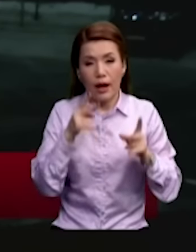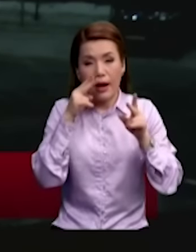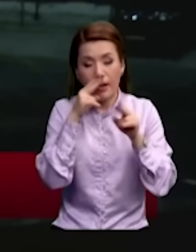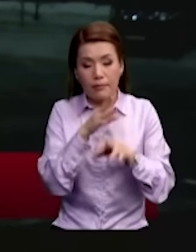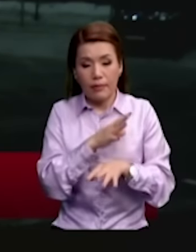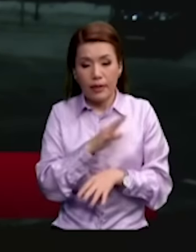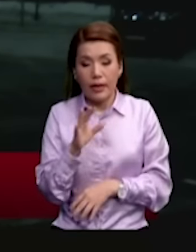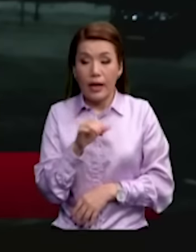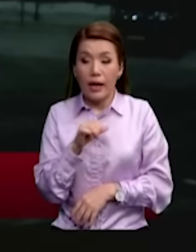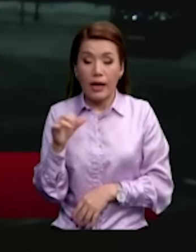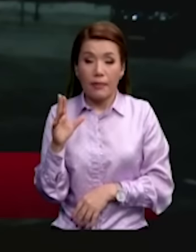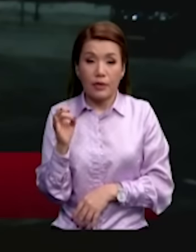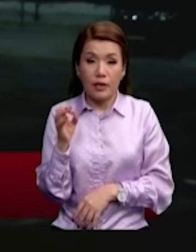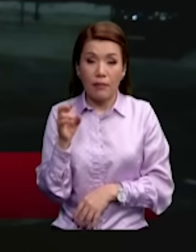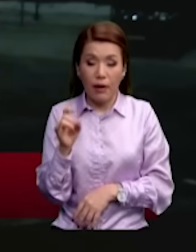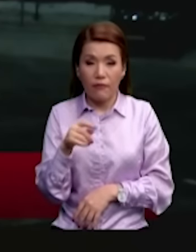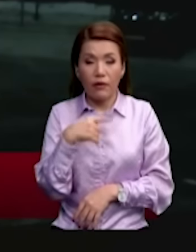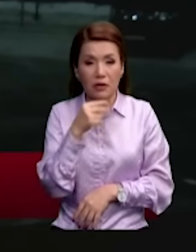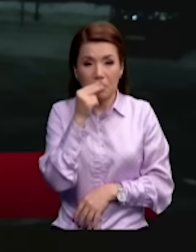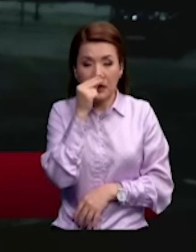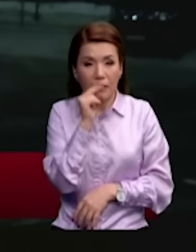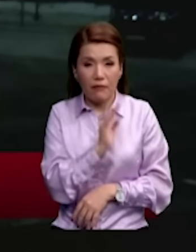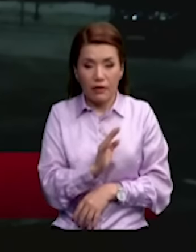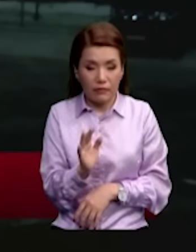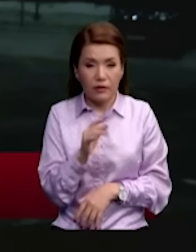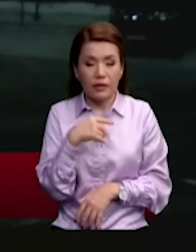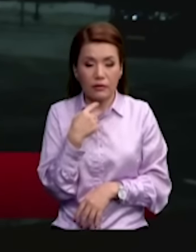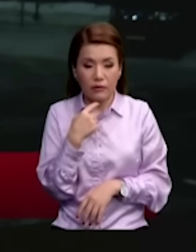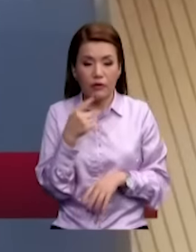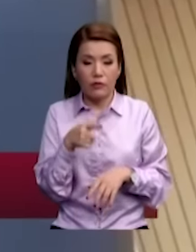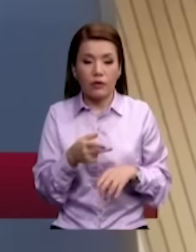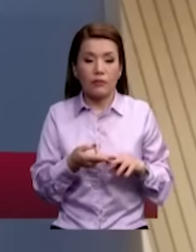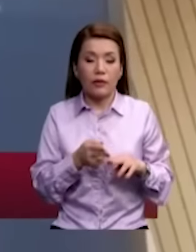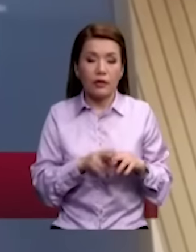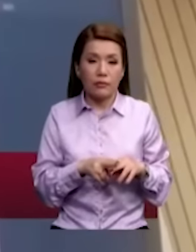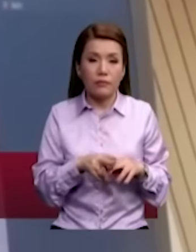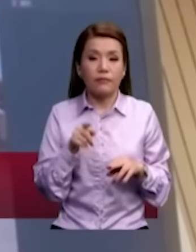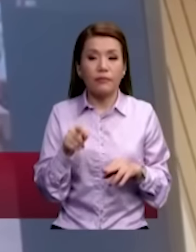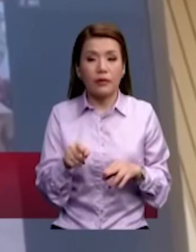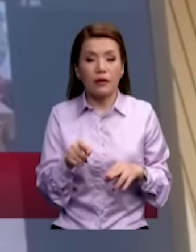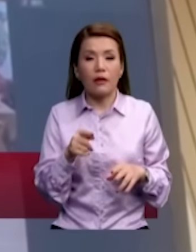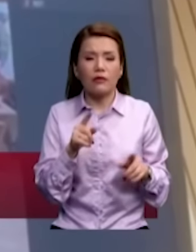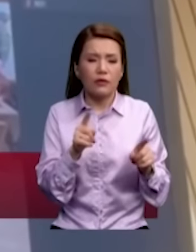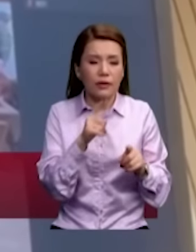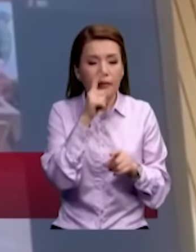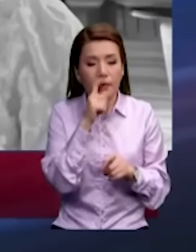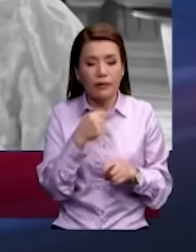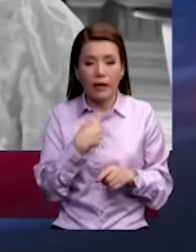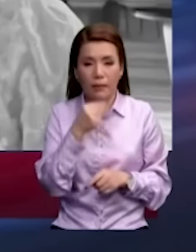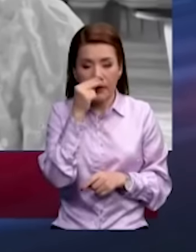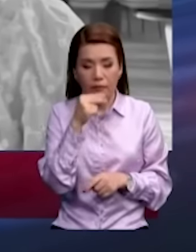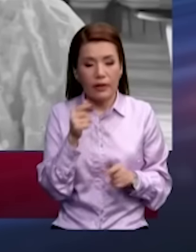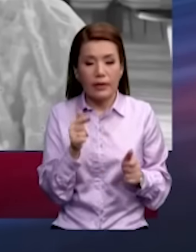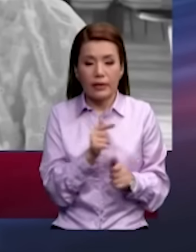А сам Бишимбаев вину свою не признал. Он настаивает на суде присяжных. Суть обвинения непонятна, но мы его признаем.